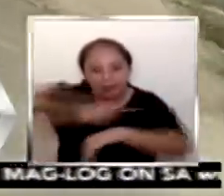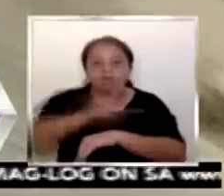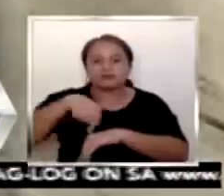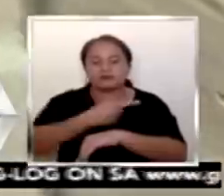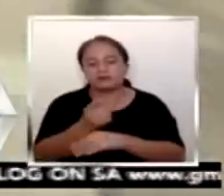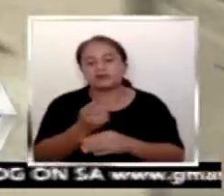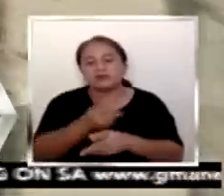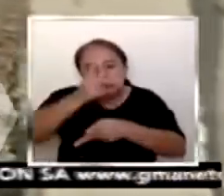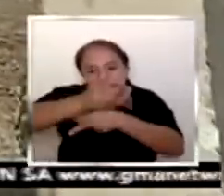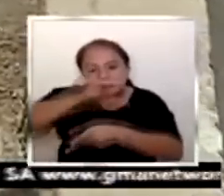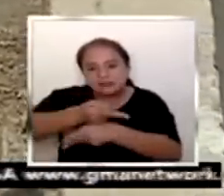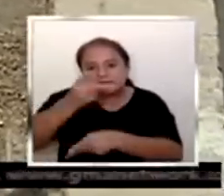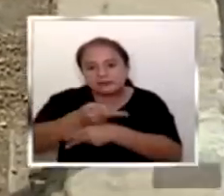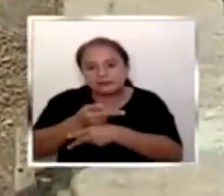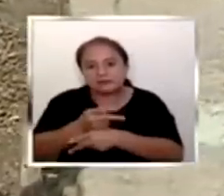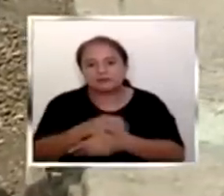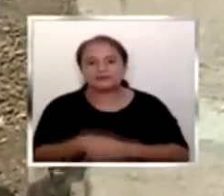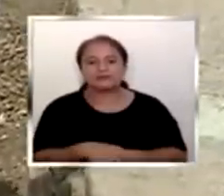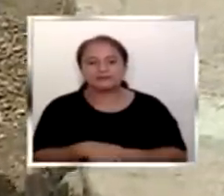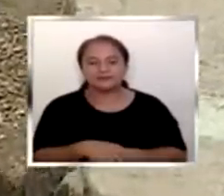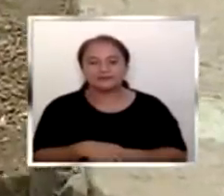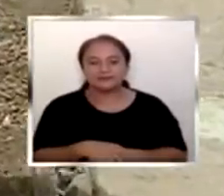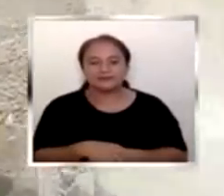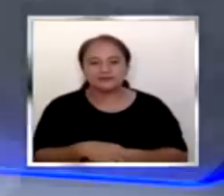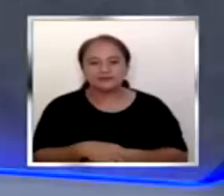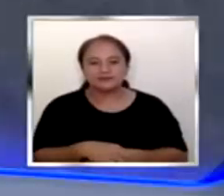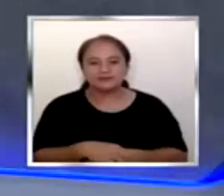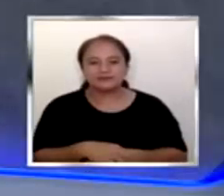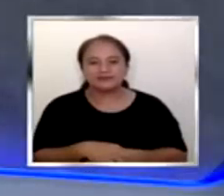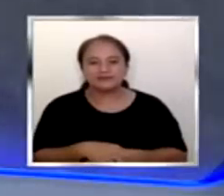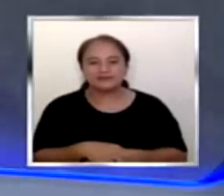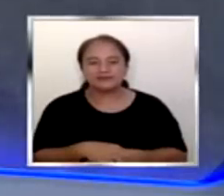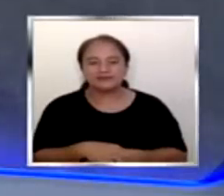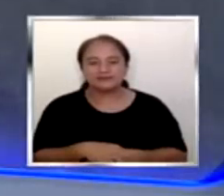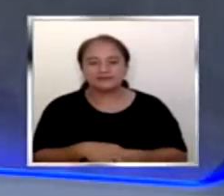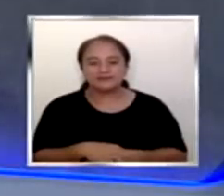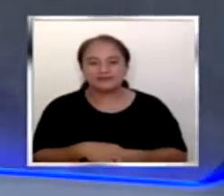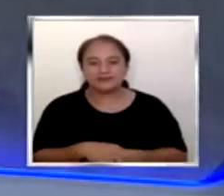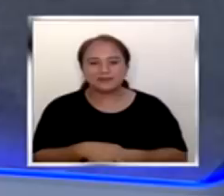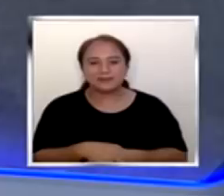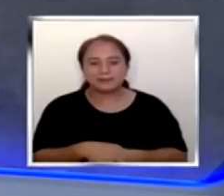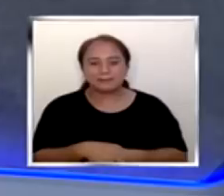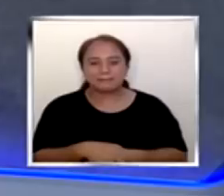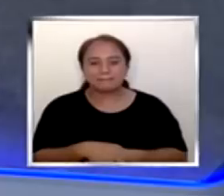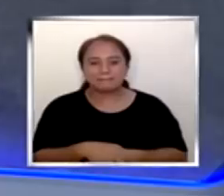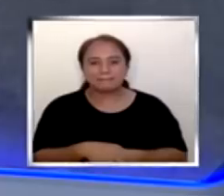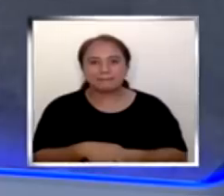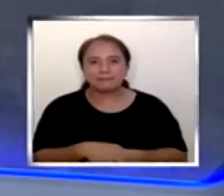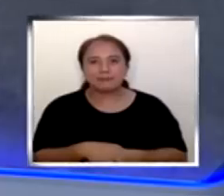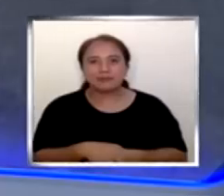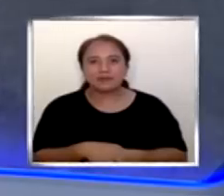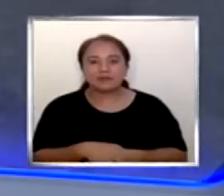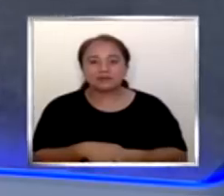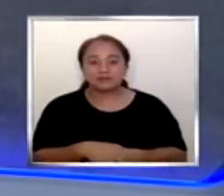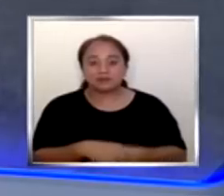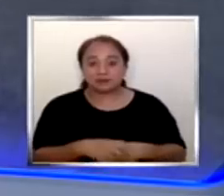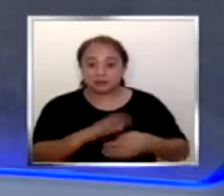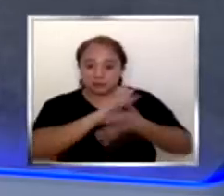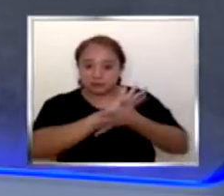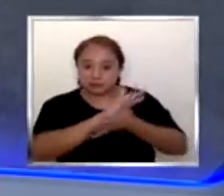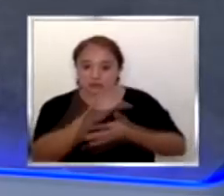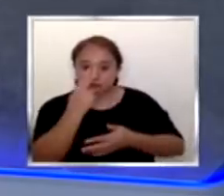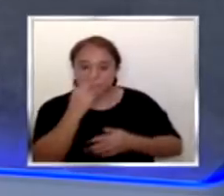Son, Nakatutok, 24 oras. Hindi po biro ang COVID-19 kaya ang Valenzuela City